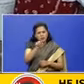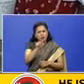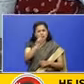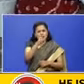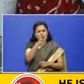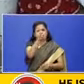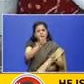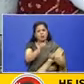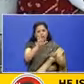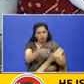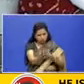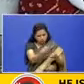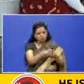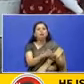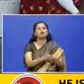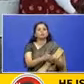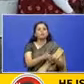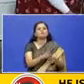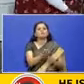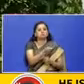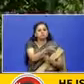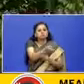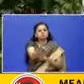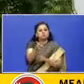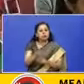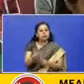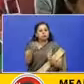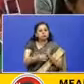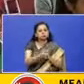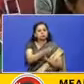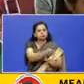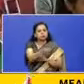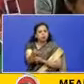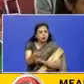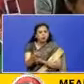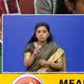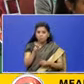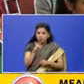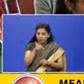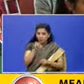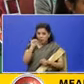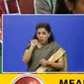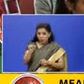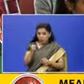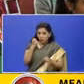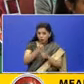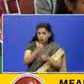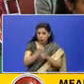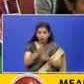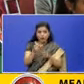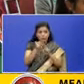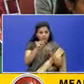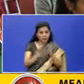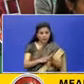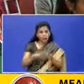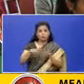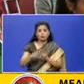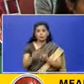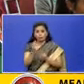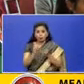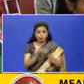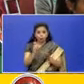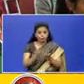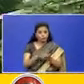को रोजगार भी दे रहे हैं। यानी कुसुम योजना से कमल जी ने जो शुरुआत